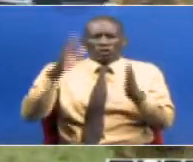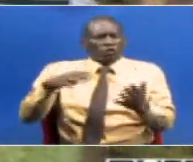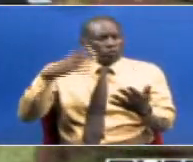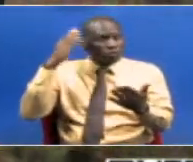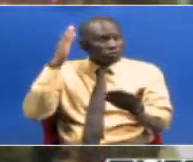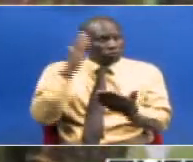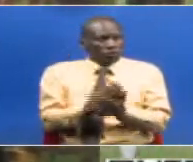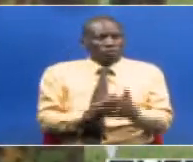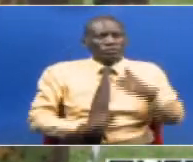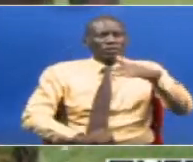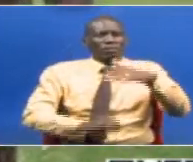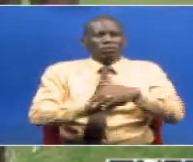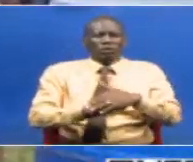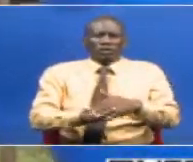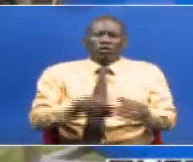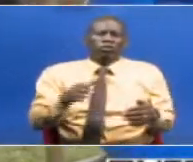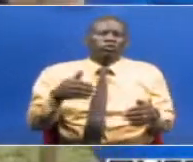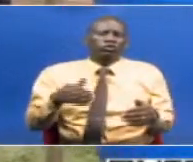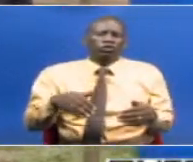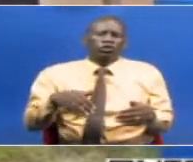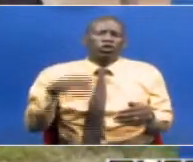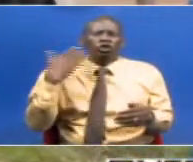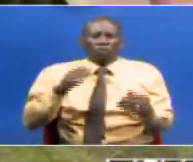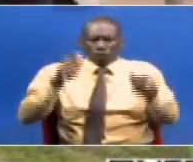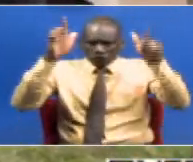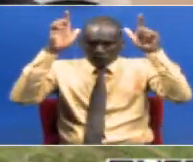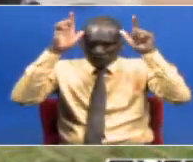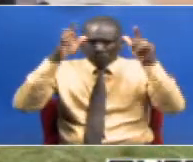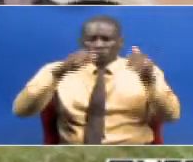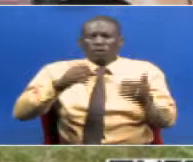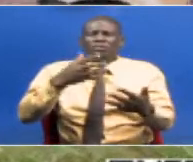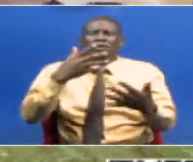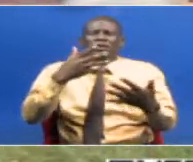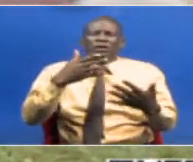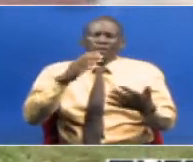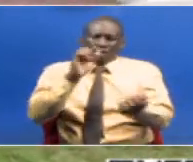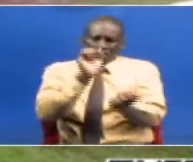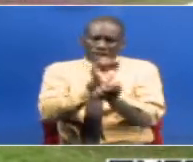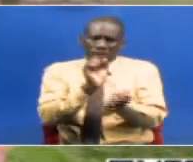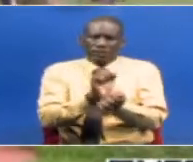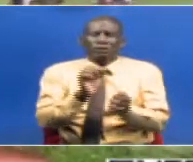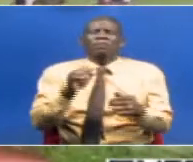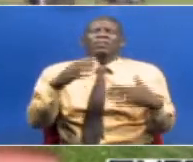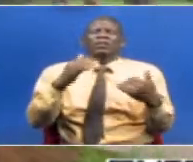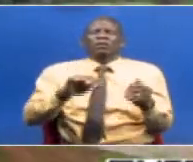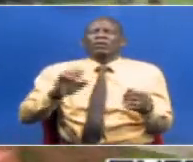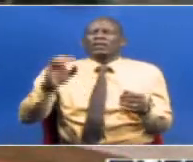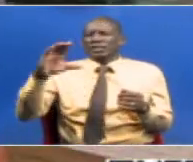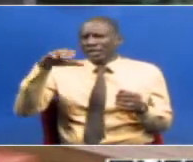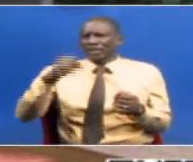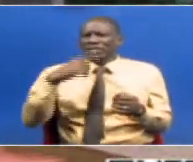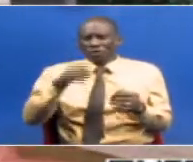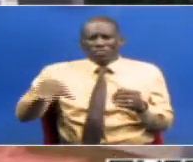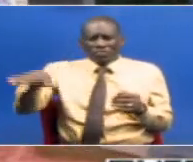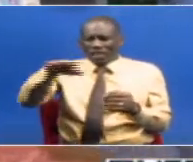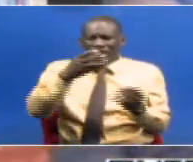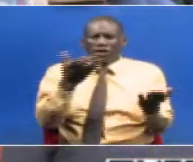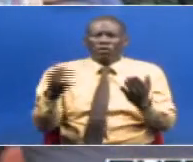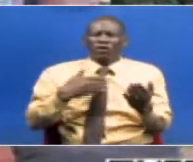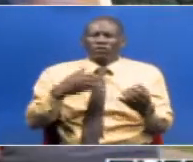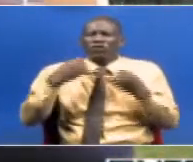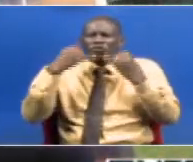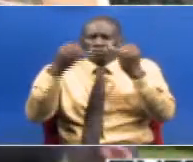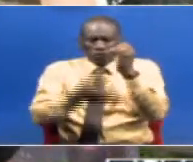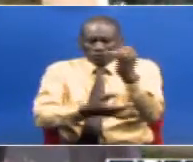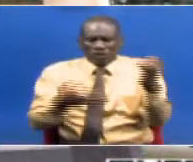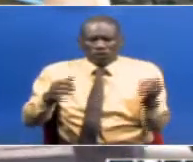majahili atakabiliwa vikali kwa mujibu wa sheria. Waziri kadhalika ameongeza kuwa maeneo ambako kumekuwa na ripoti za wizi wa mifugo maafisa